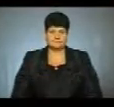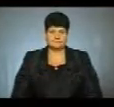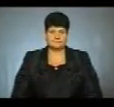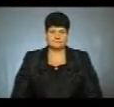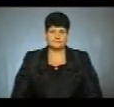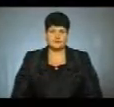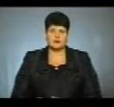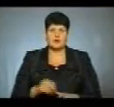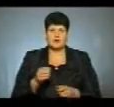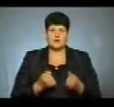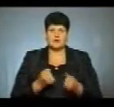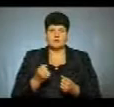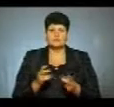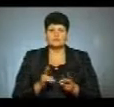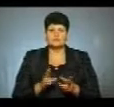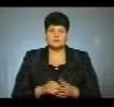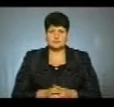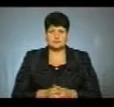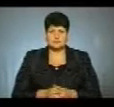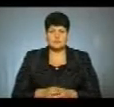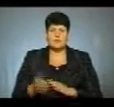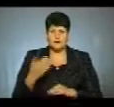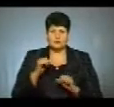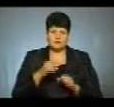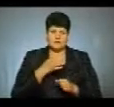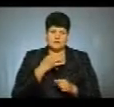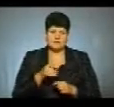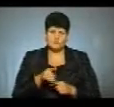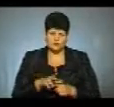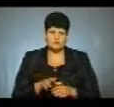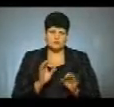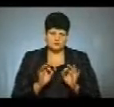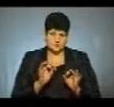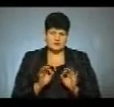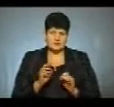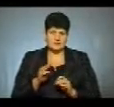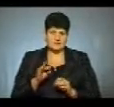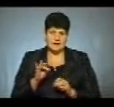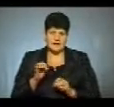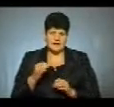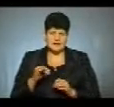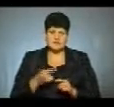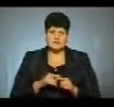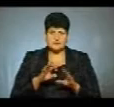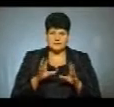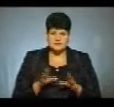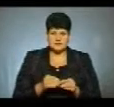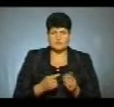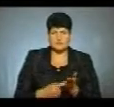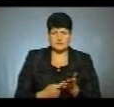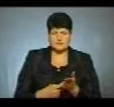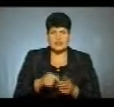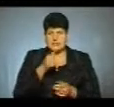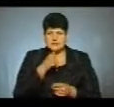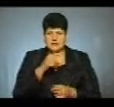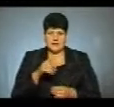автомобіля Volkswagen був тверезий чи ні? Попередньо можемо сказати, що він був тверезий, але все це повинна підтвердити